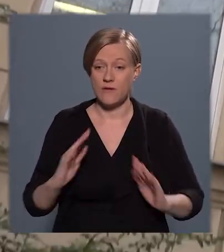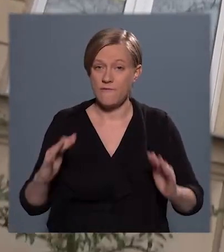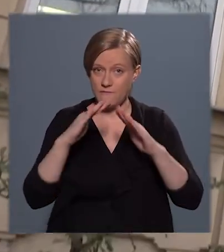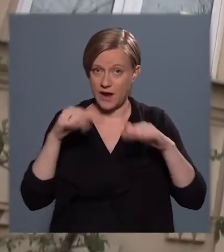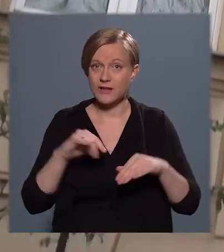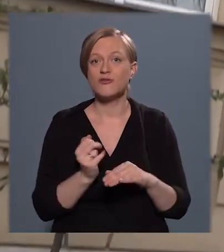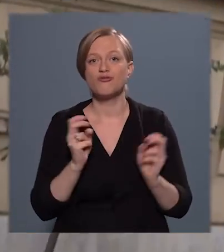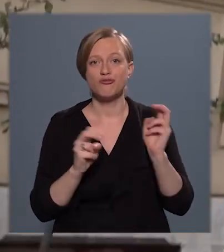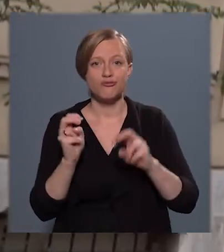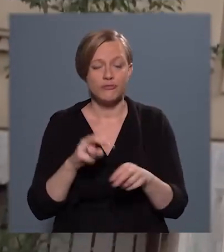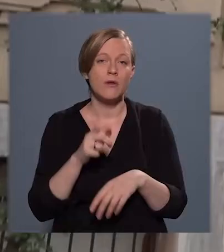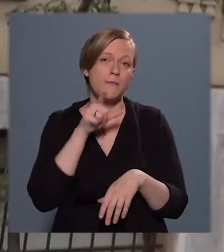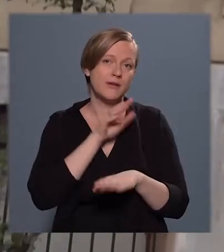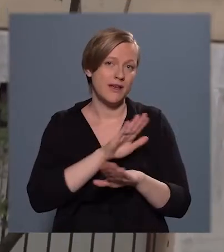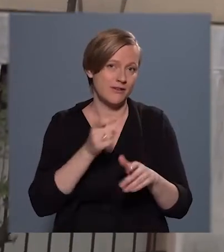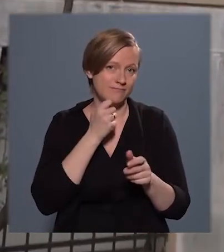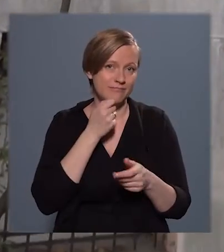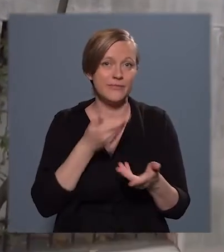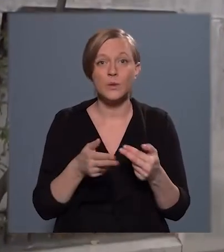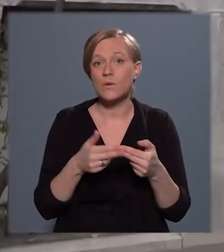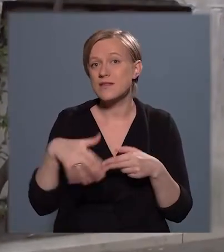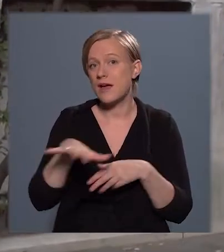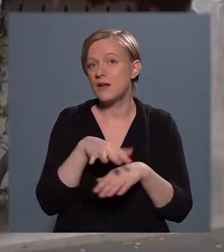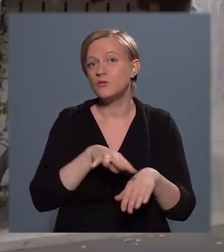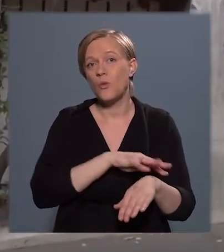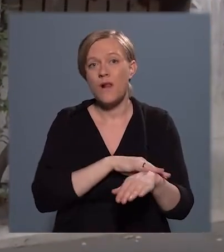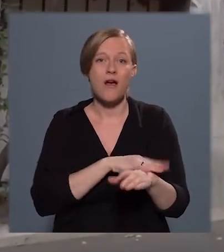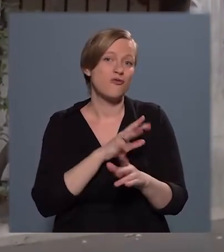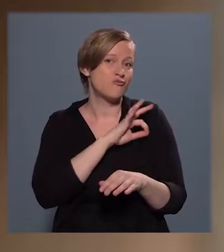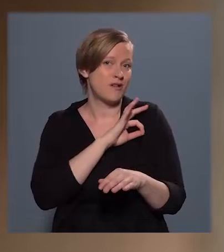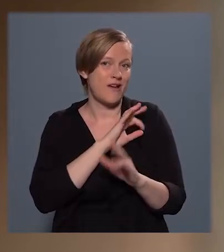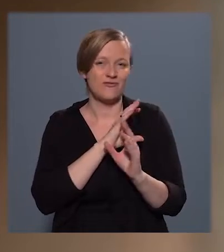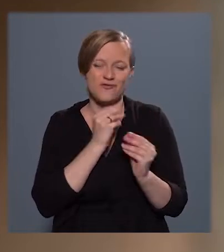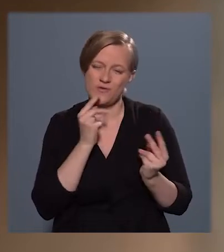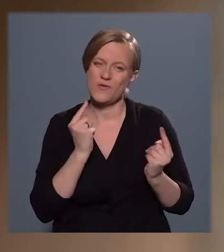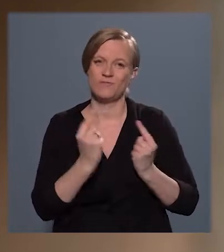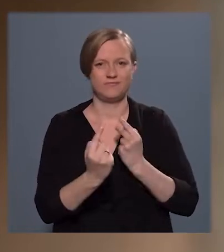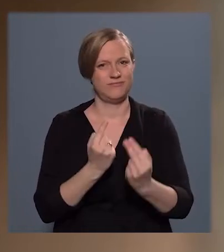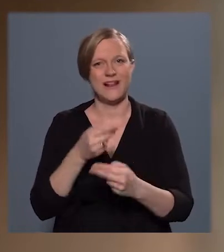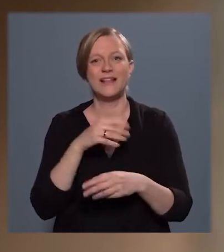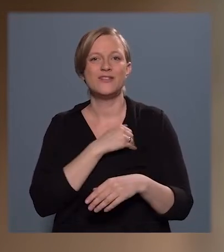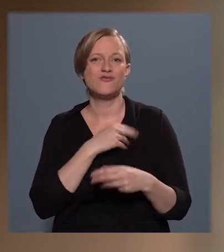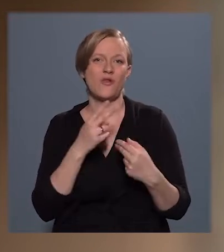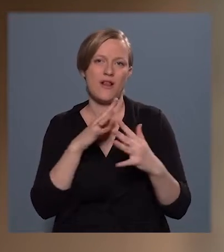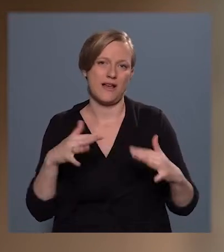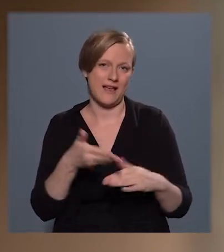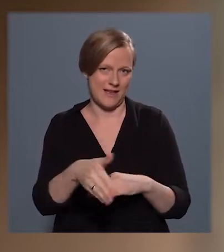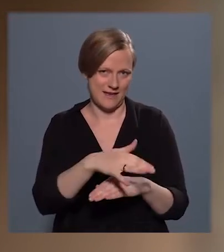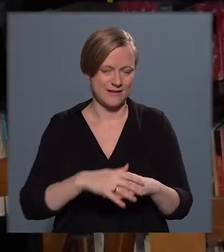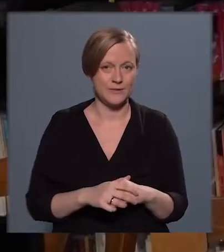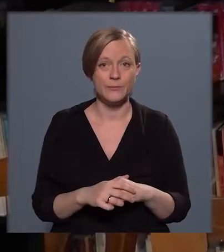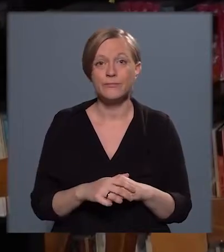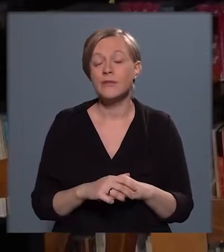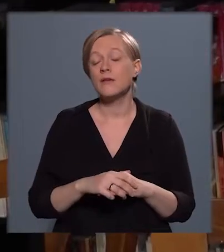felkerültek a madaraknak szánt étkek, hogy a közelben fészkelő tollasbarátok is gyakori látogatói legyenek az iskola kertjének. Madárbarát